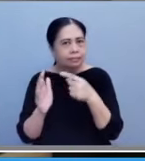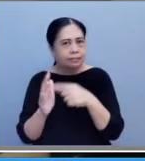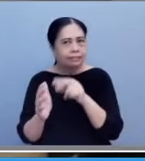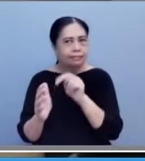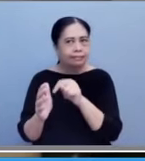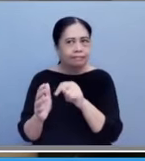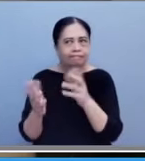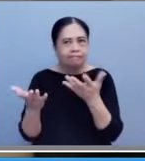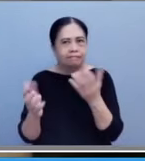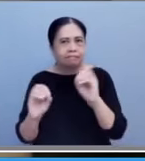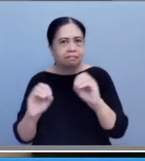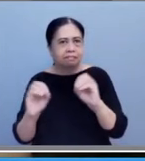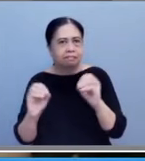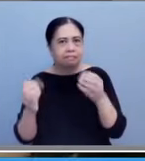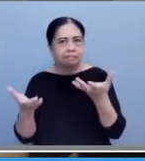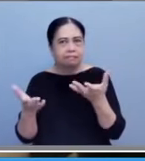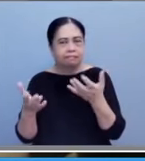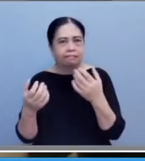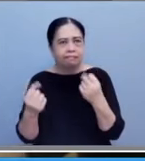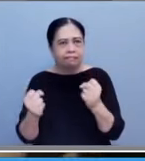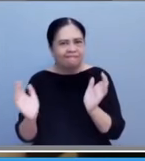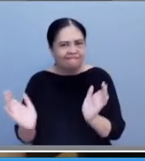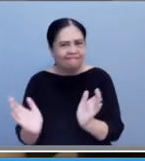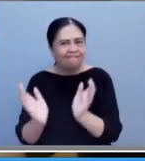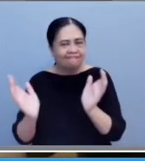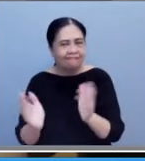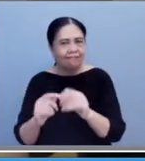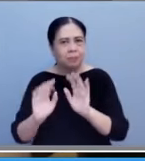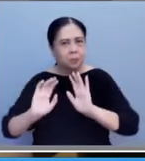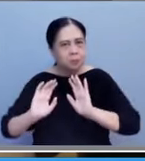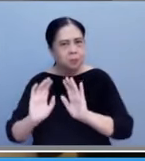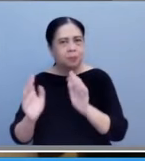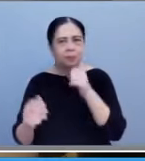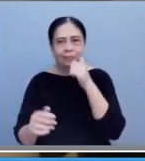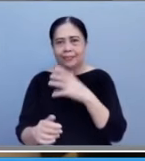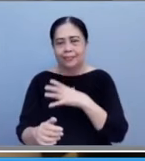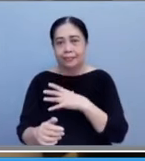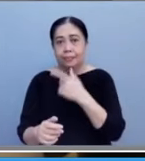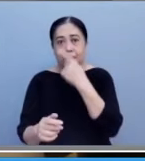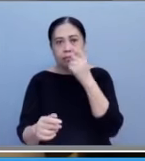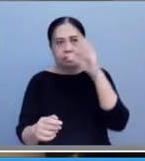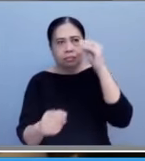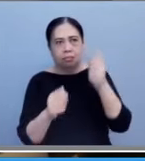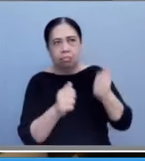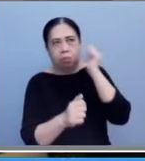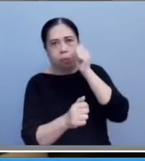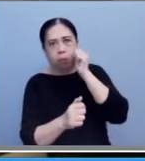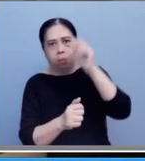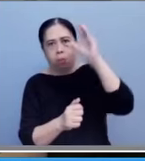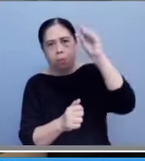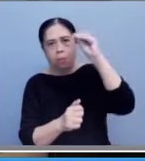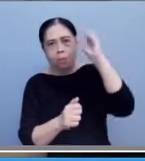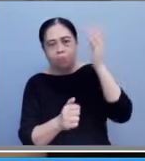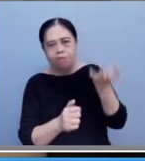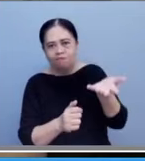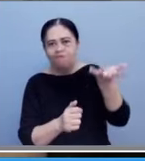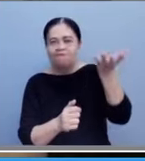that determination to push through because the men are always excelling, no?